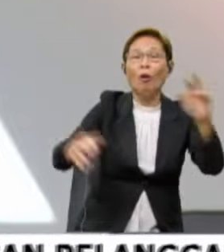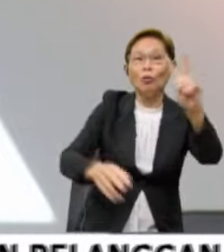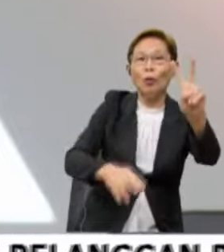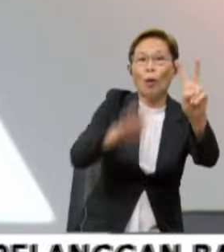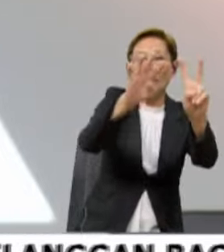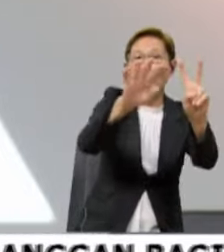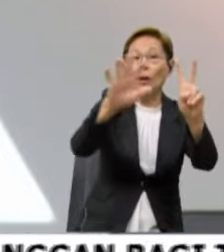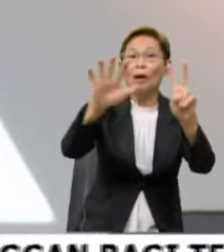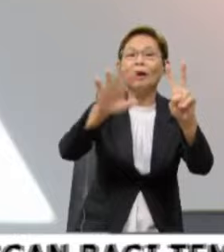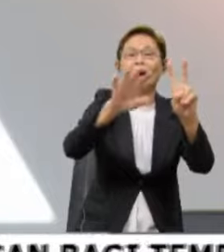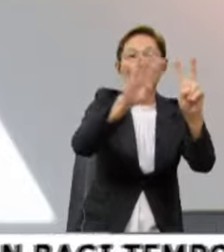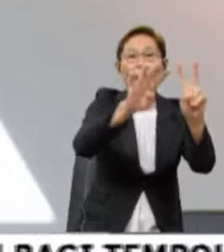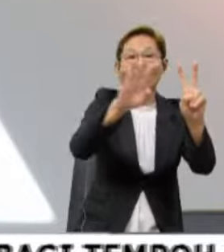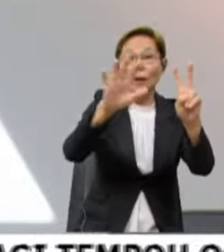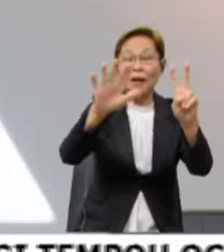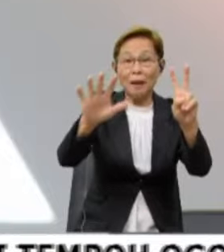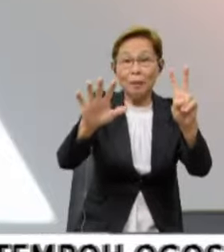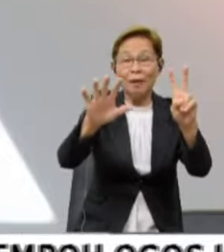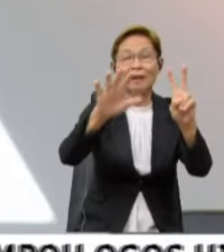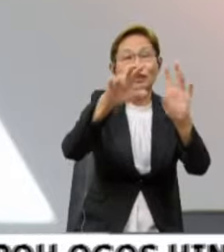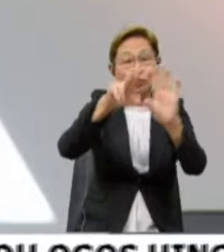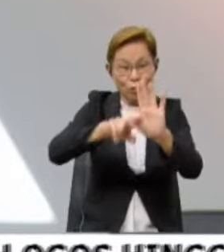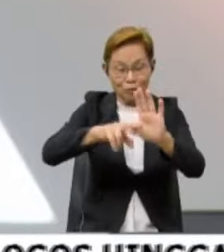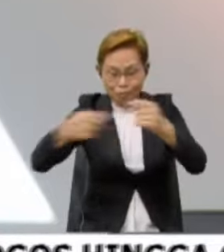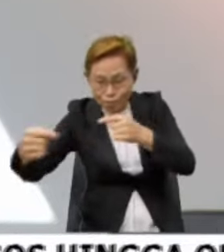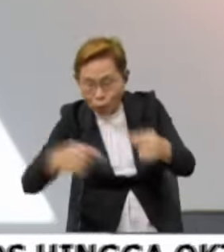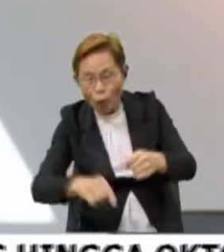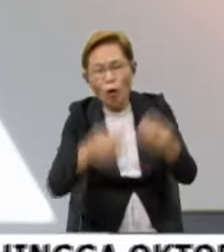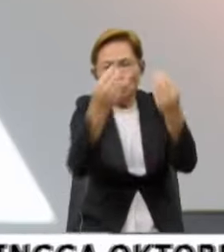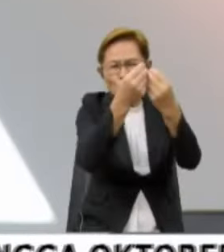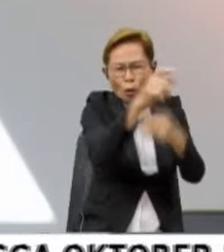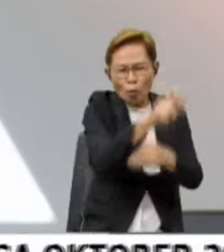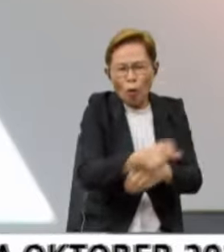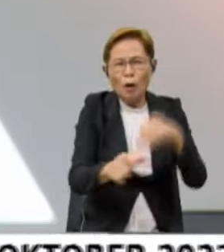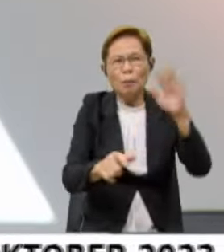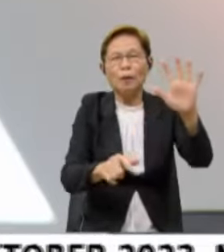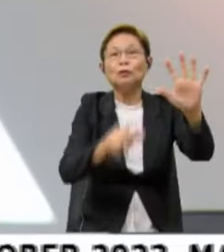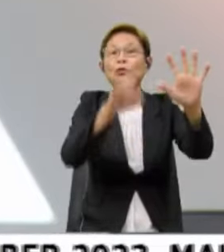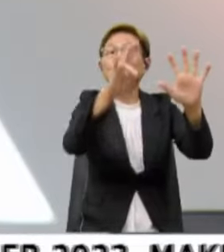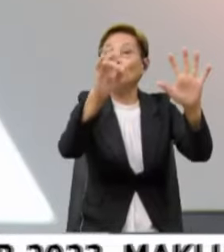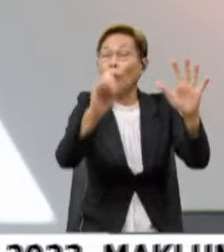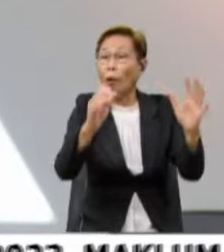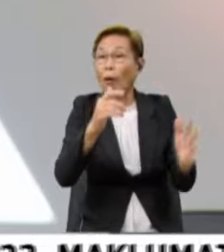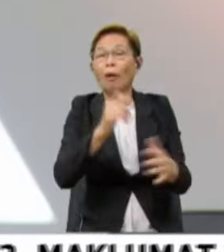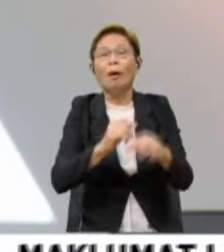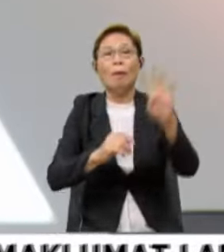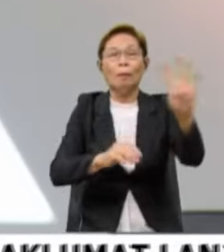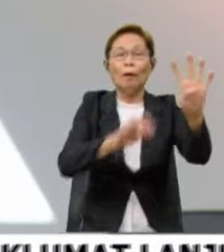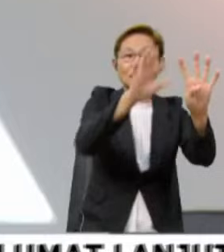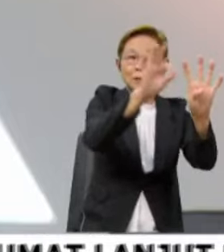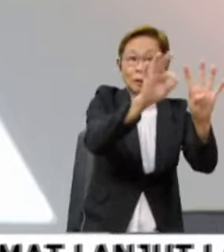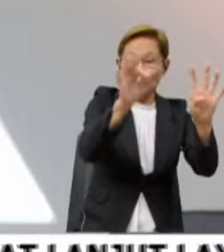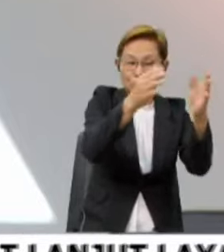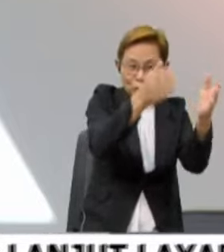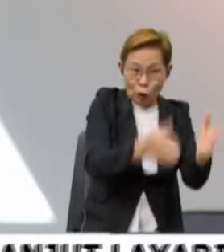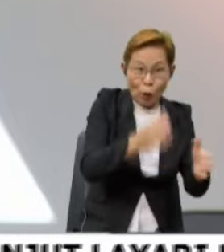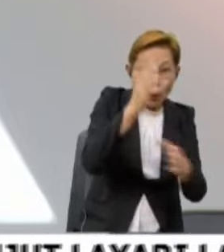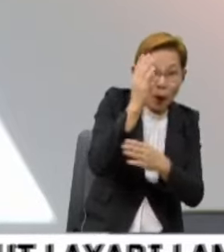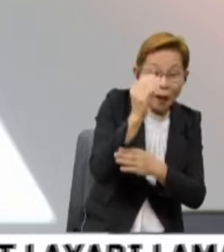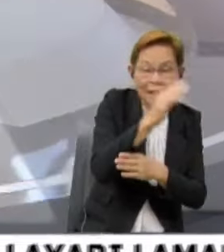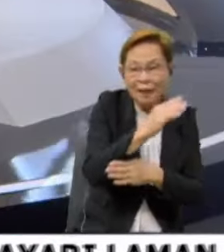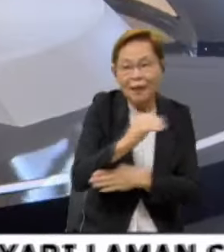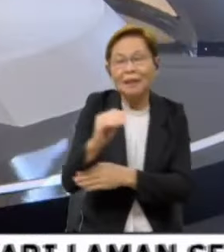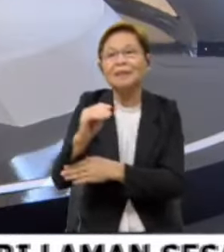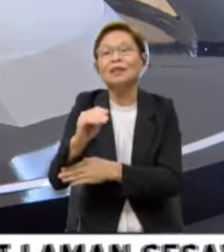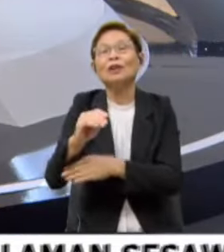245 kursi akan dipertandingkan jadi jumlah calonnya adalah 570 orang yang menariknya adalah 499 calon lelaki